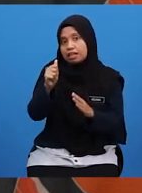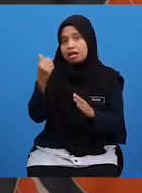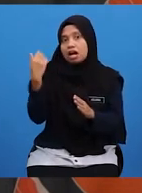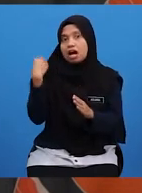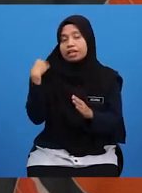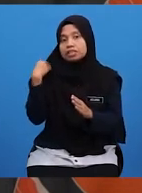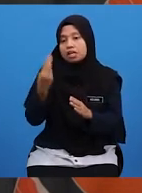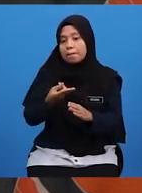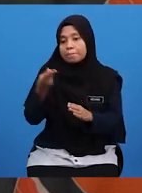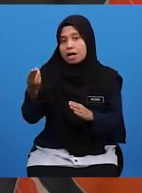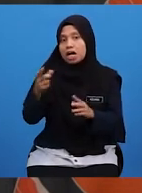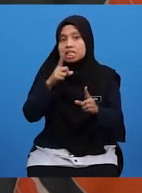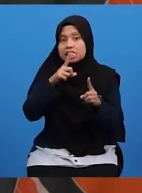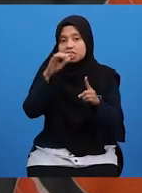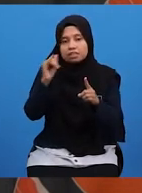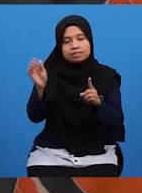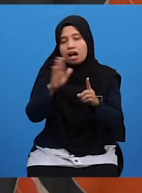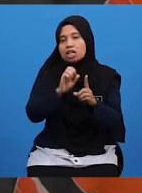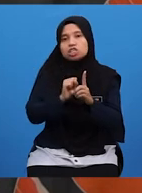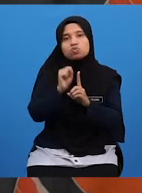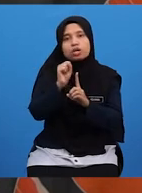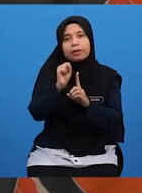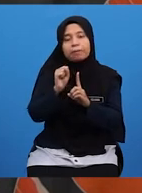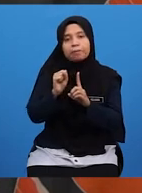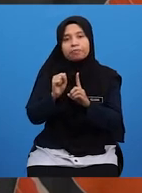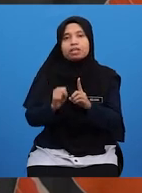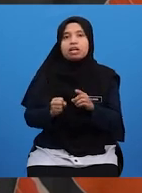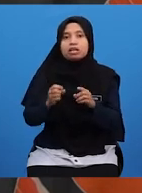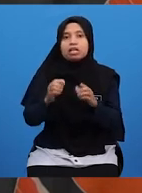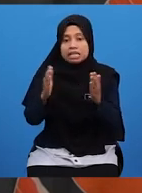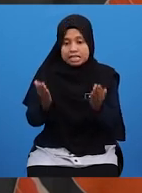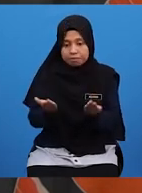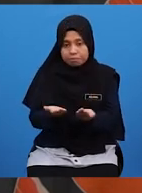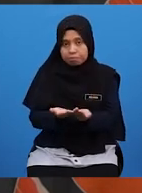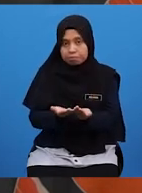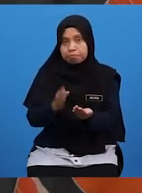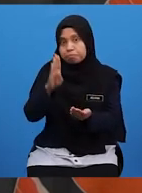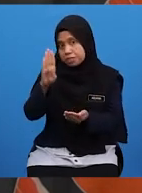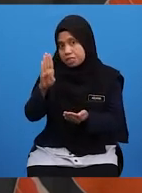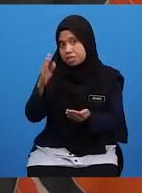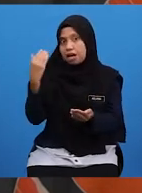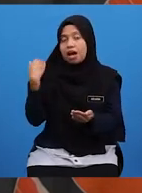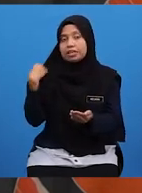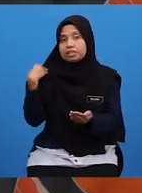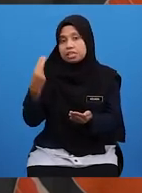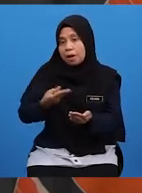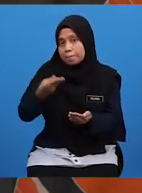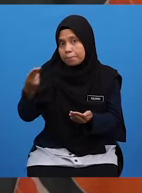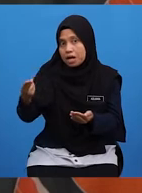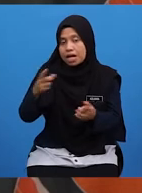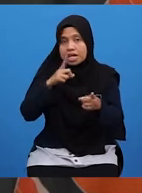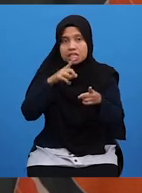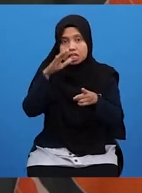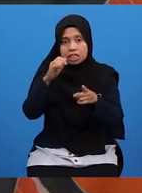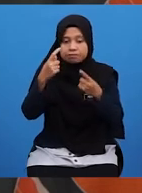lilin yang tidak disukat. Manakala, periuk yang bertanda B pula mengandungi bahan lilin yang